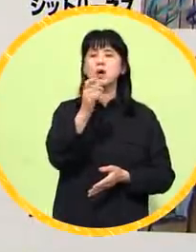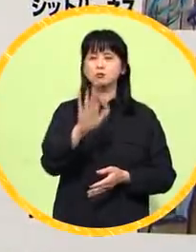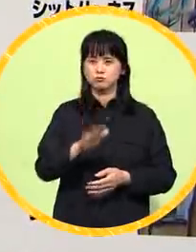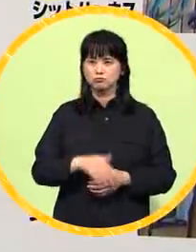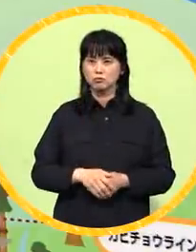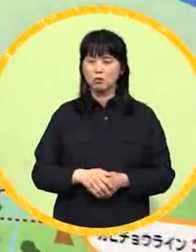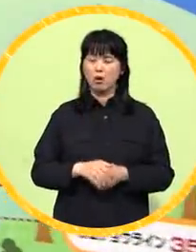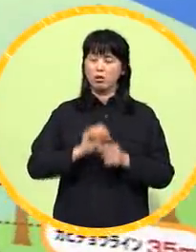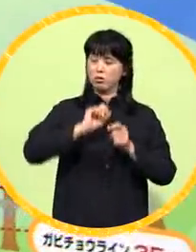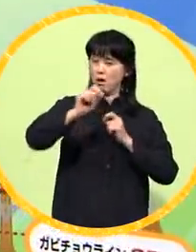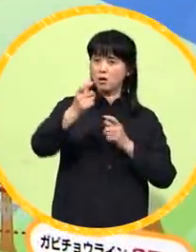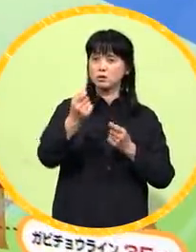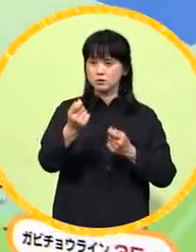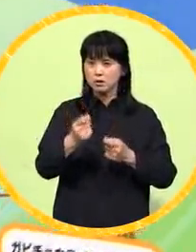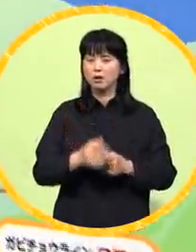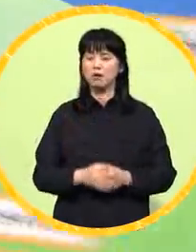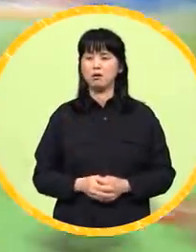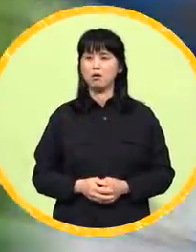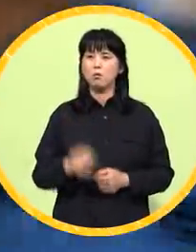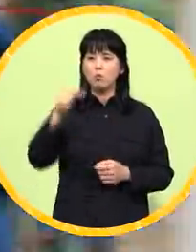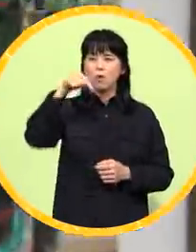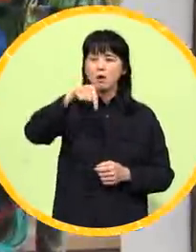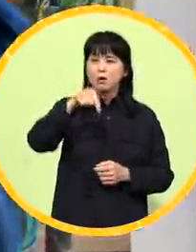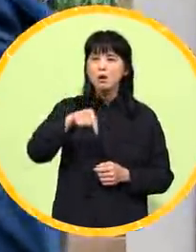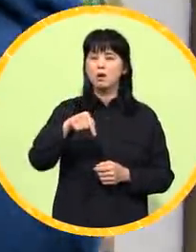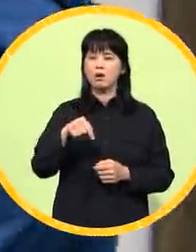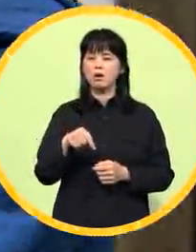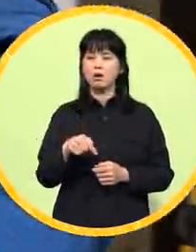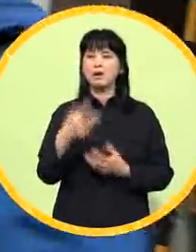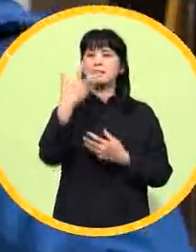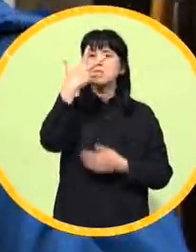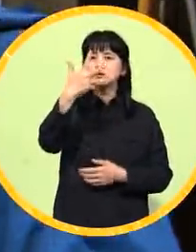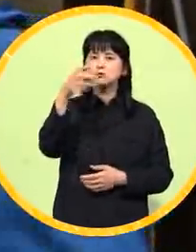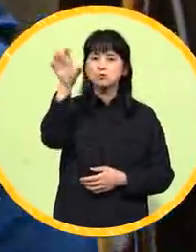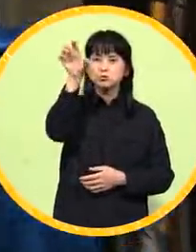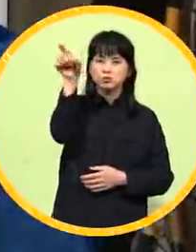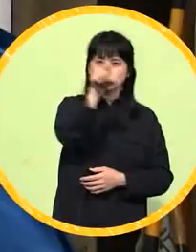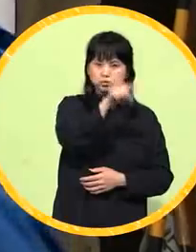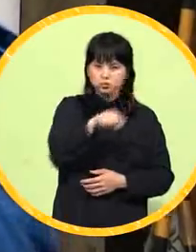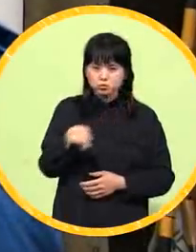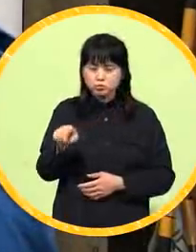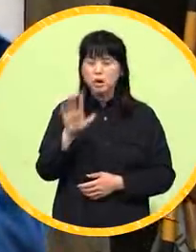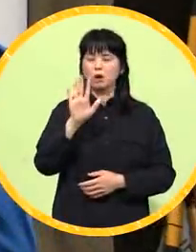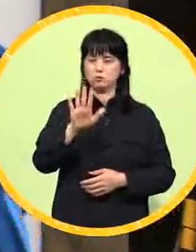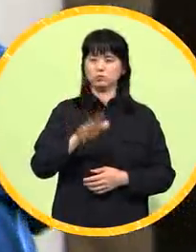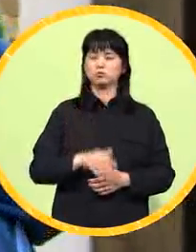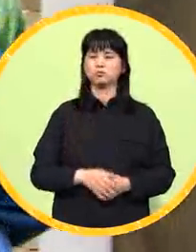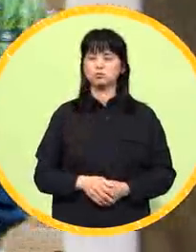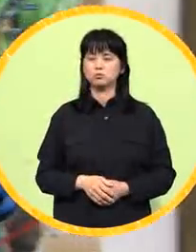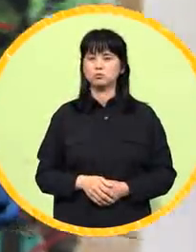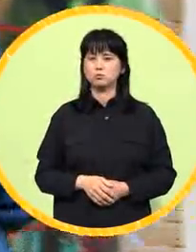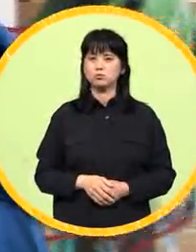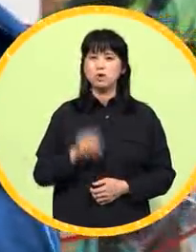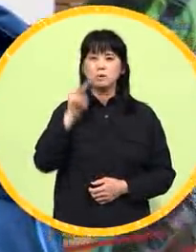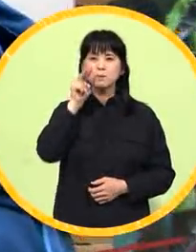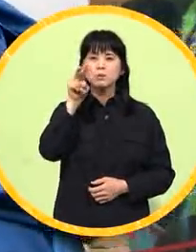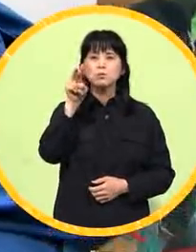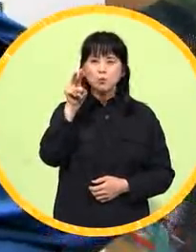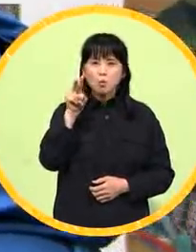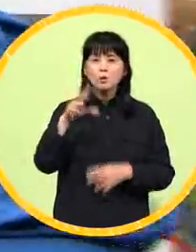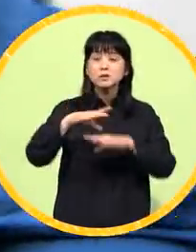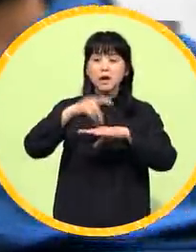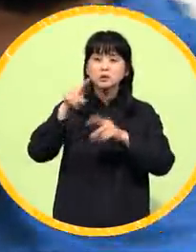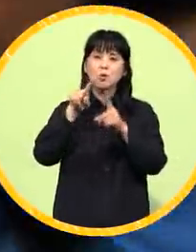結構長いハイス名前ですその中でですね8つのラインで構成されていますハイ見ていただくと